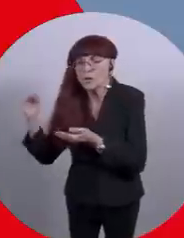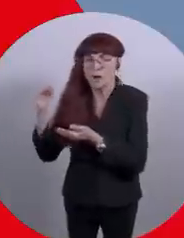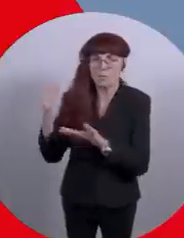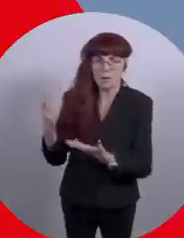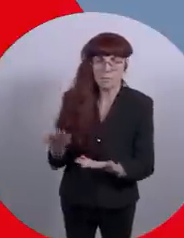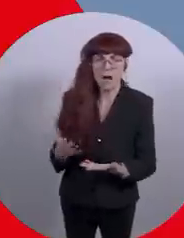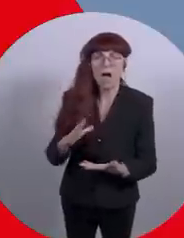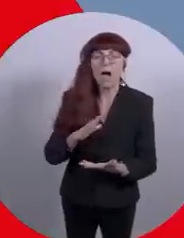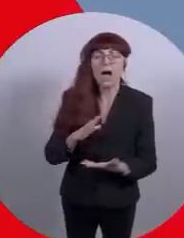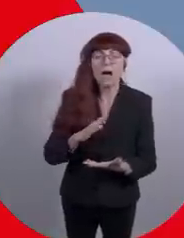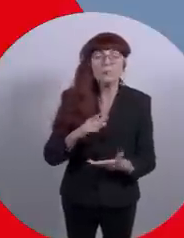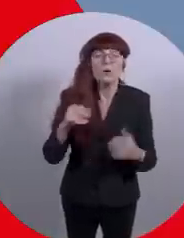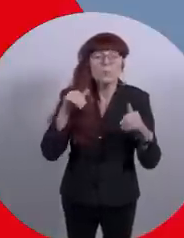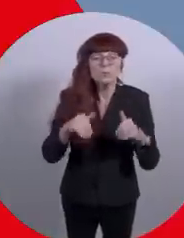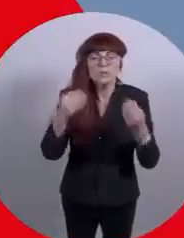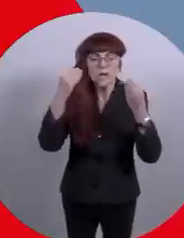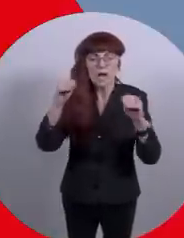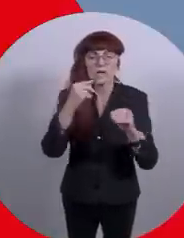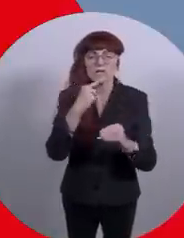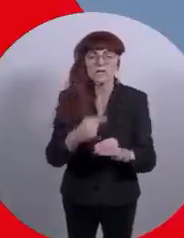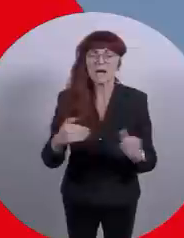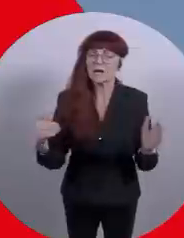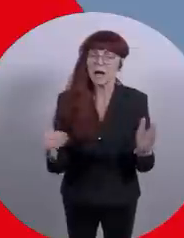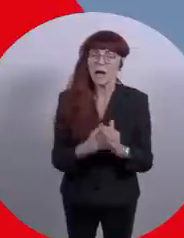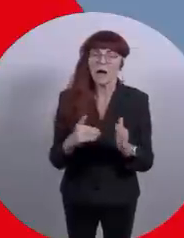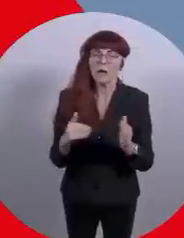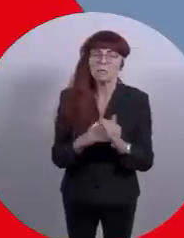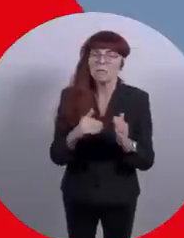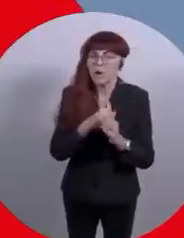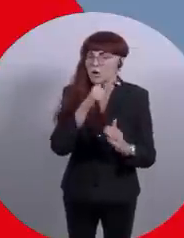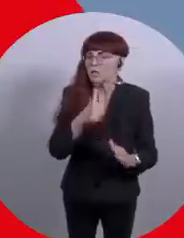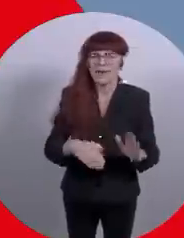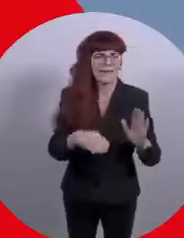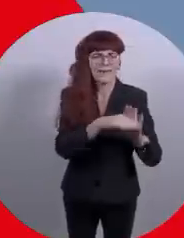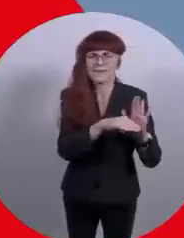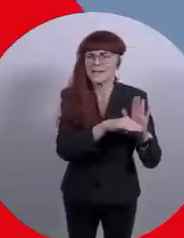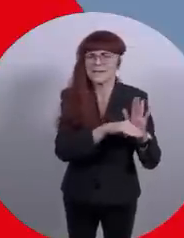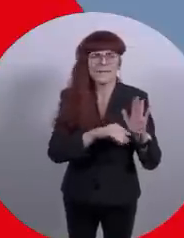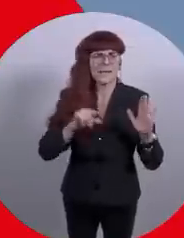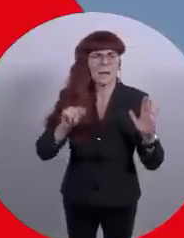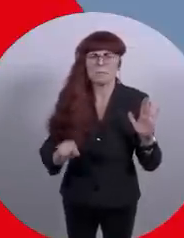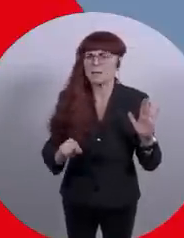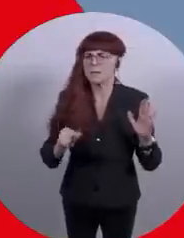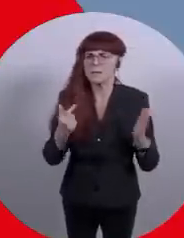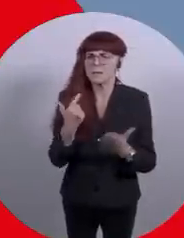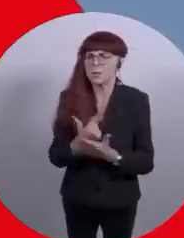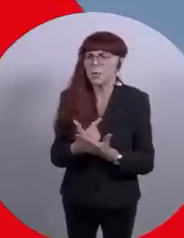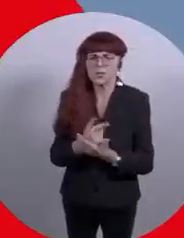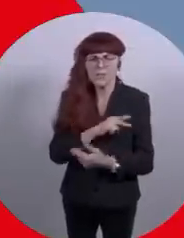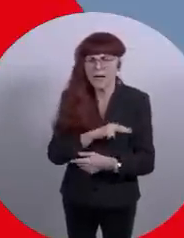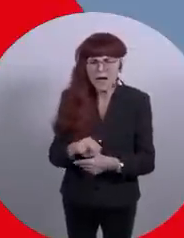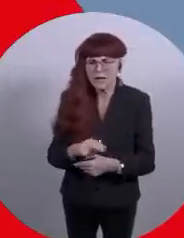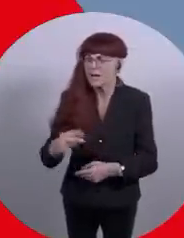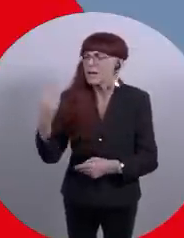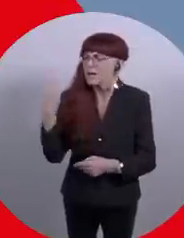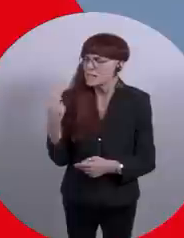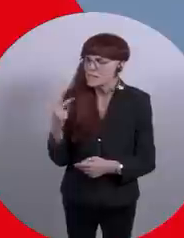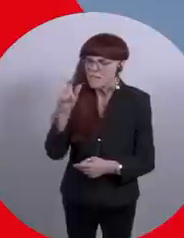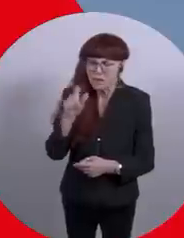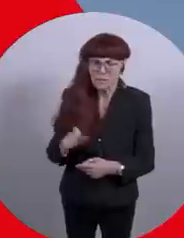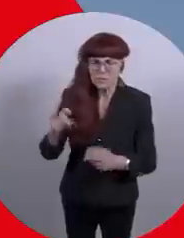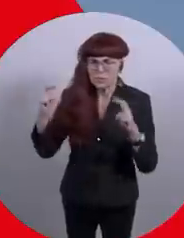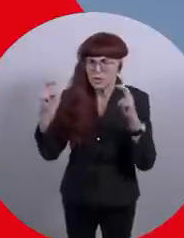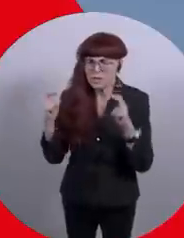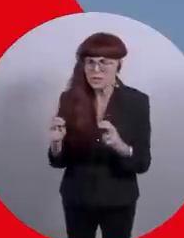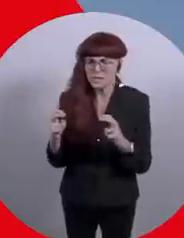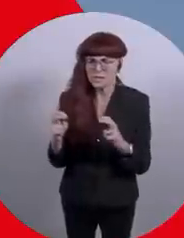aber wir sagen ehrlich wir brauchen dafür keine gesetzlichen Mindestlohn es reicht von 20 sitzen und es wird nichts